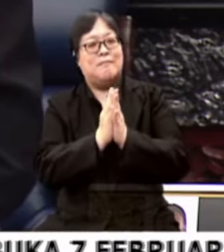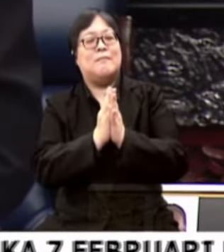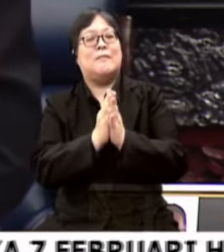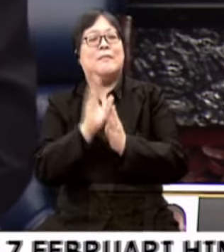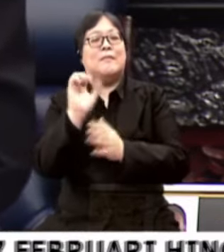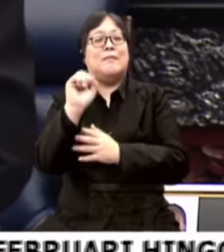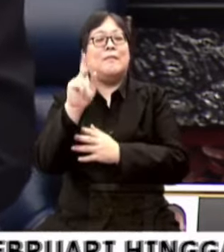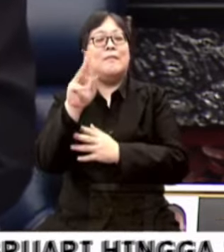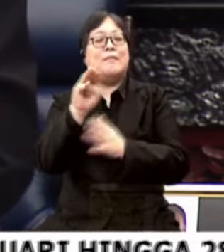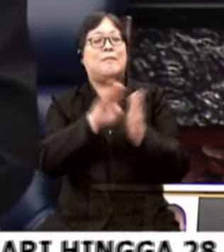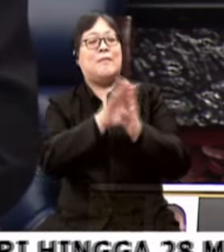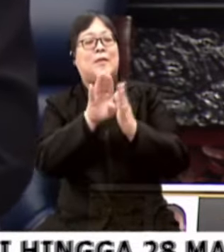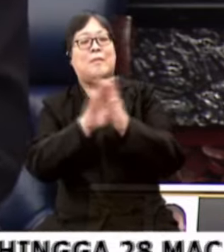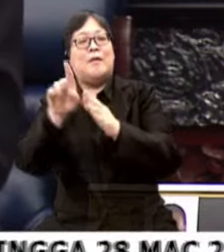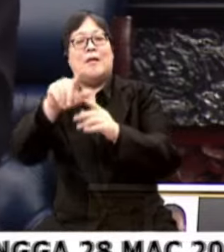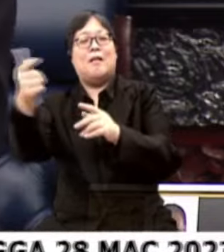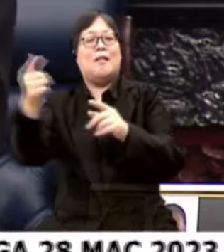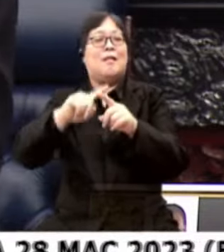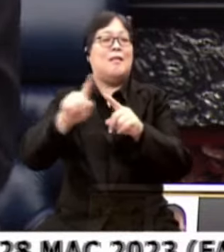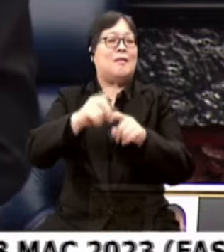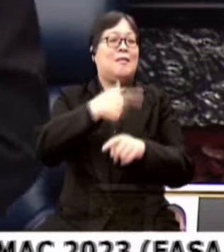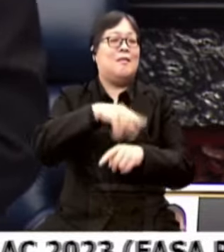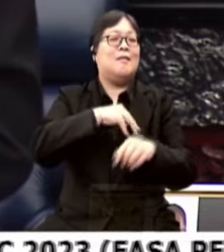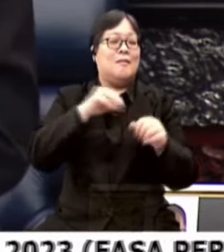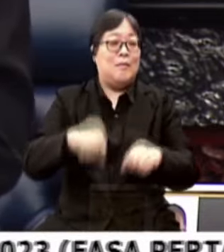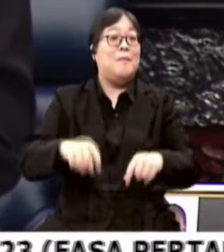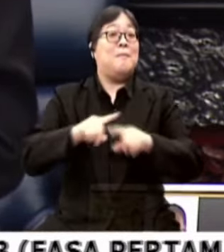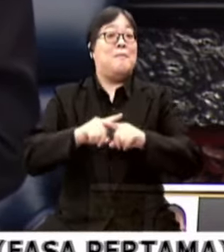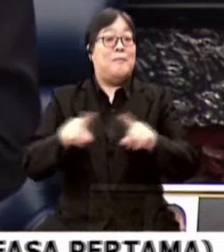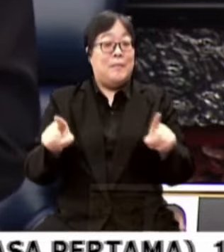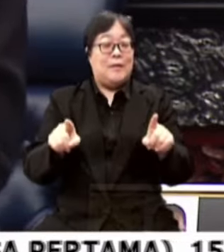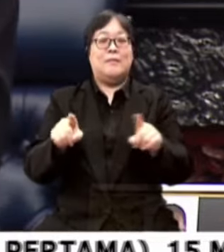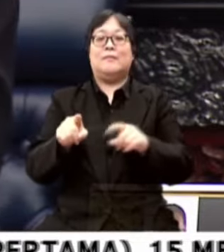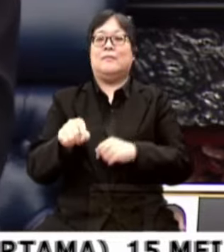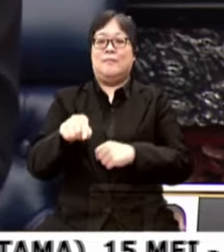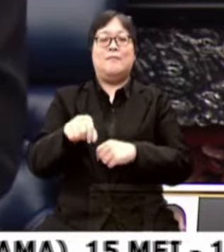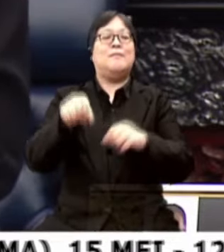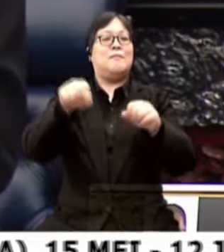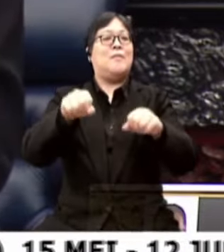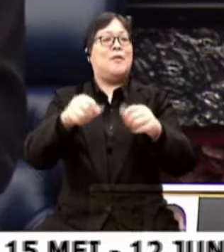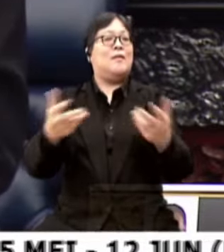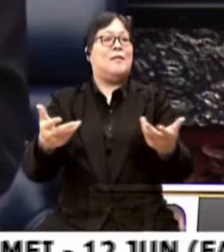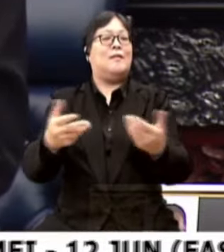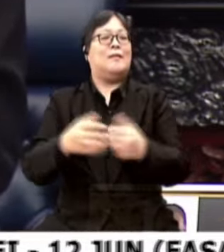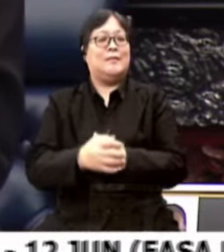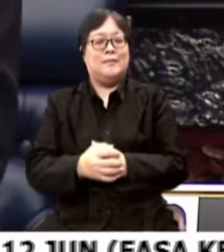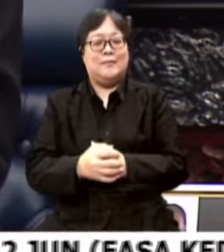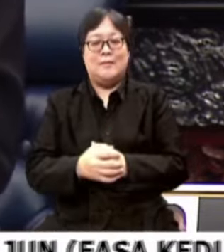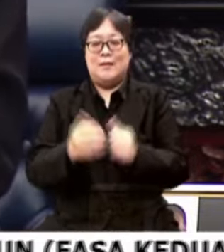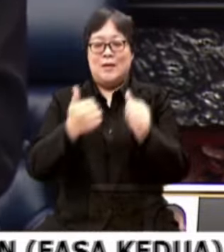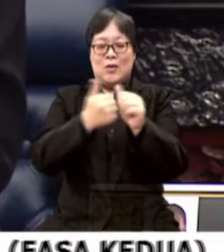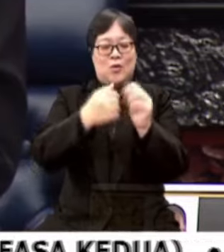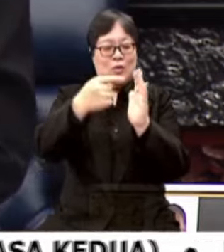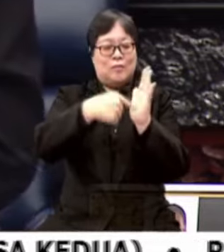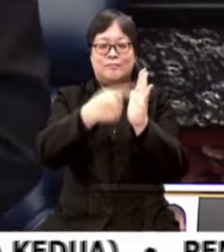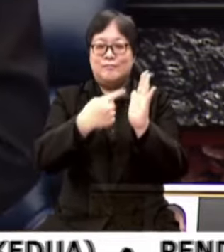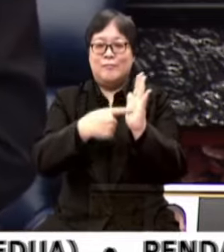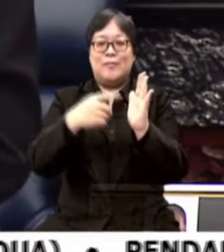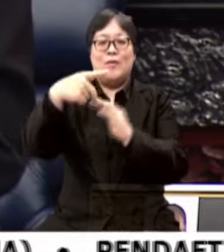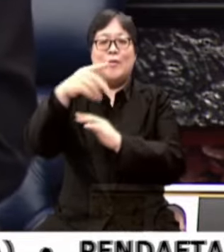skin-skim pembangunan yang lain juga Tetapi semua itu terdapat boleh diperoleh di bawah aplikasi ataupun